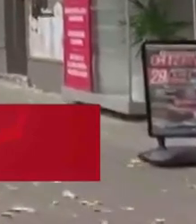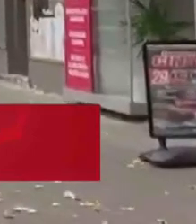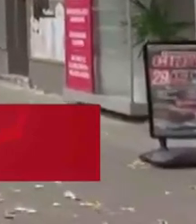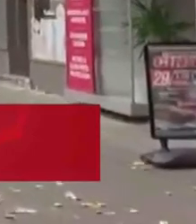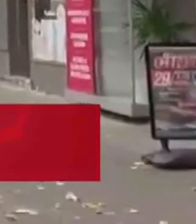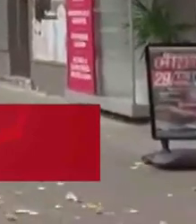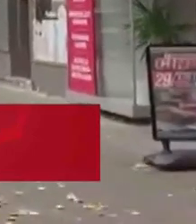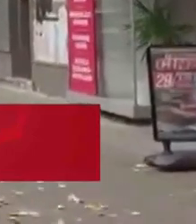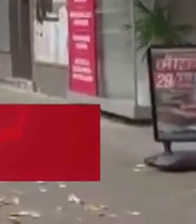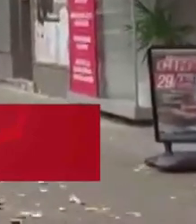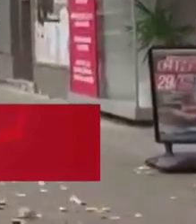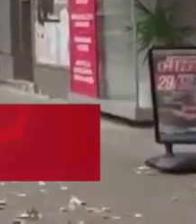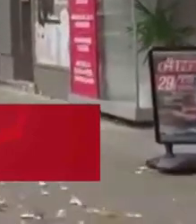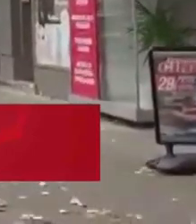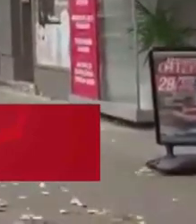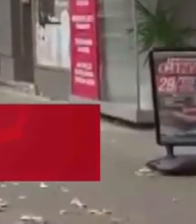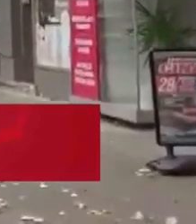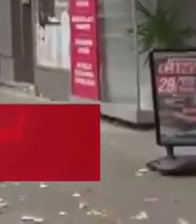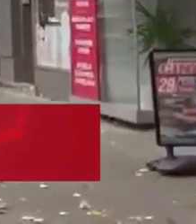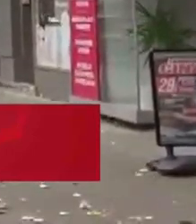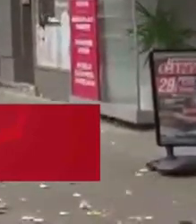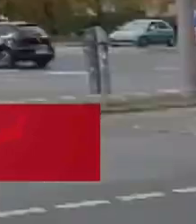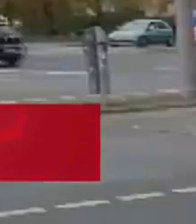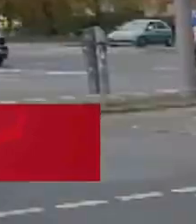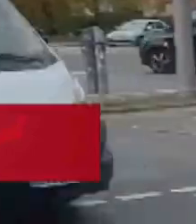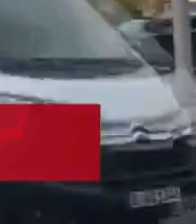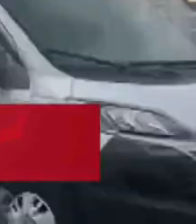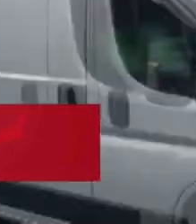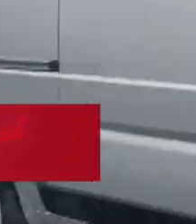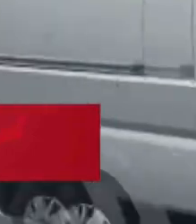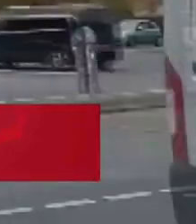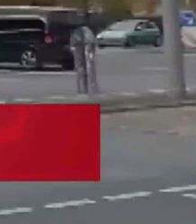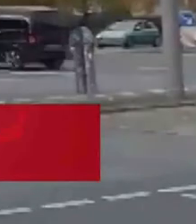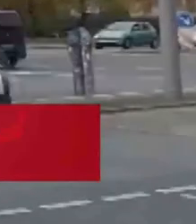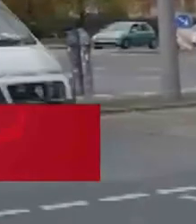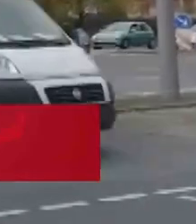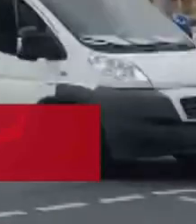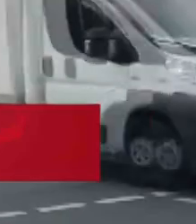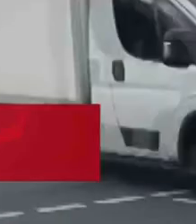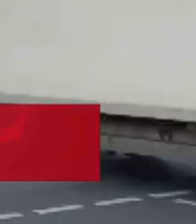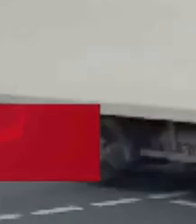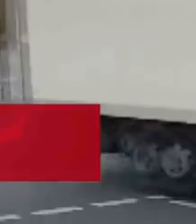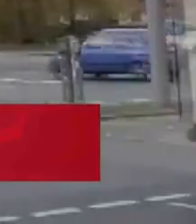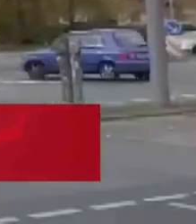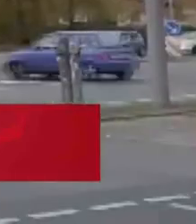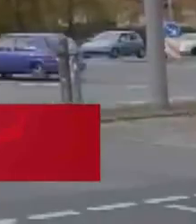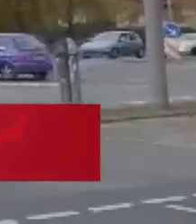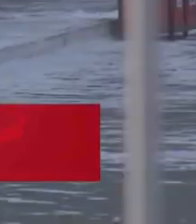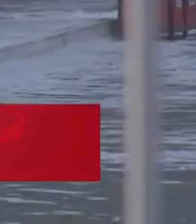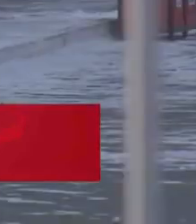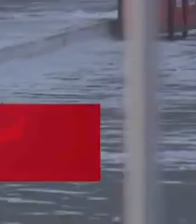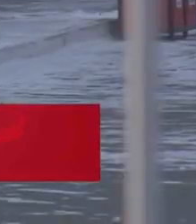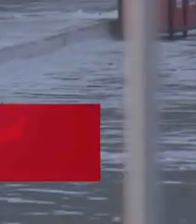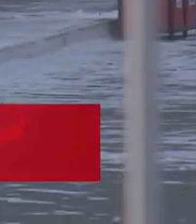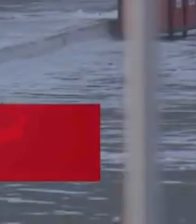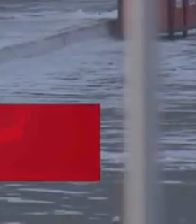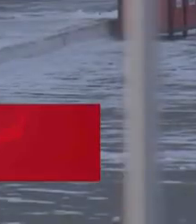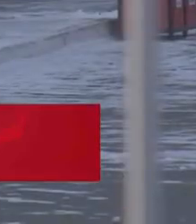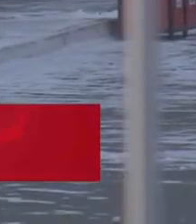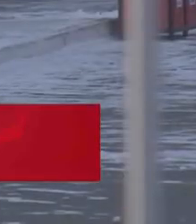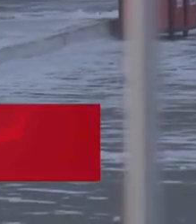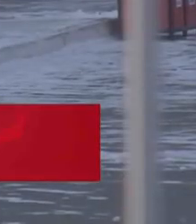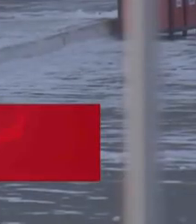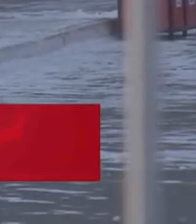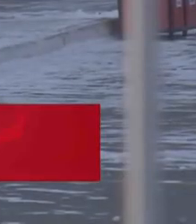эдийн засгийг сэргээж хэвийн болохоор дахиад 28.80 долларын хөрөнгө оруулалт шаардлагатай гэсэн тооцоо судалгаа гарчээ. За энэ бүх дүн